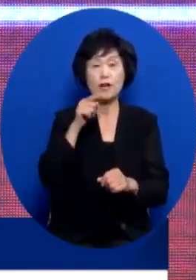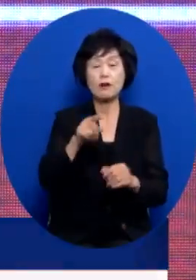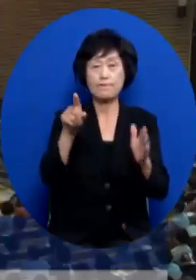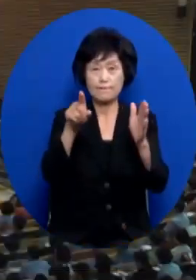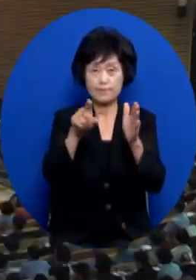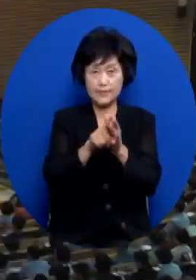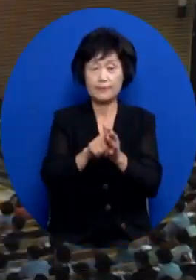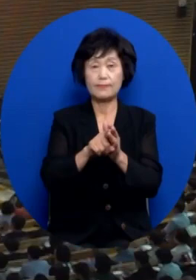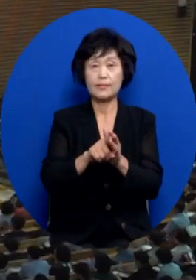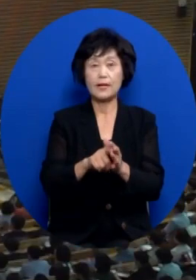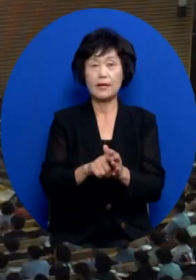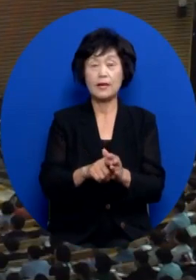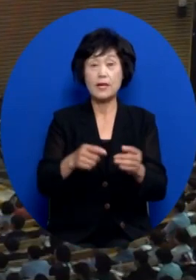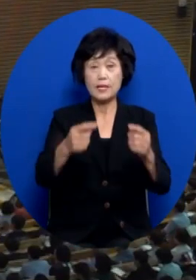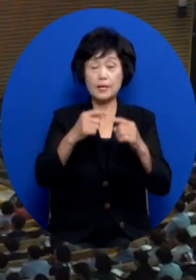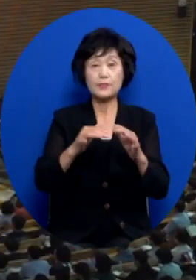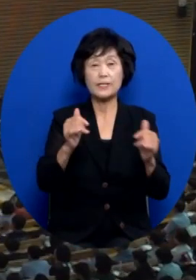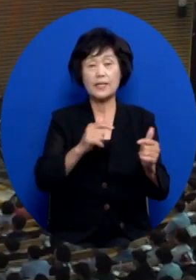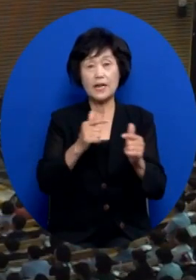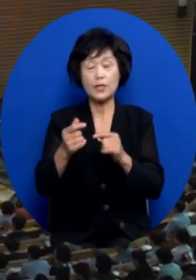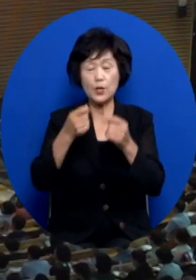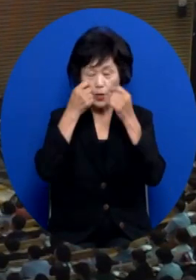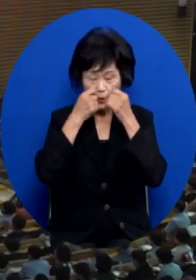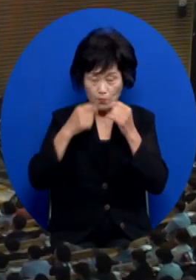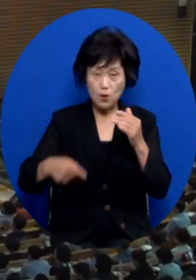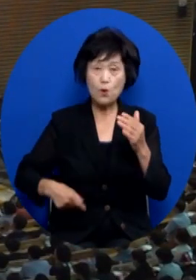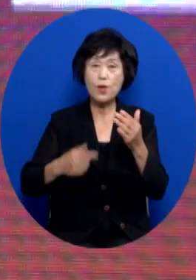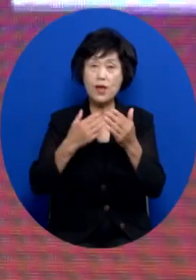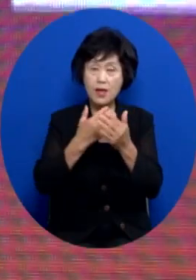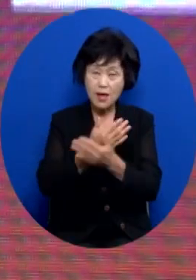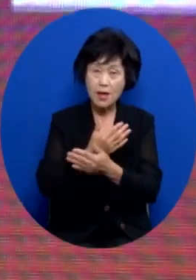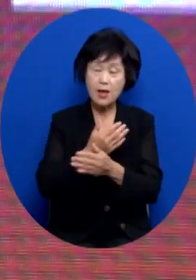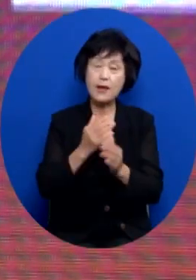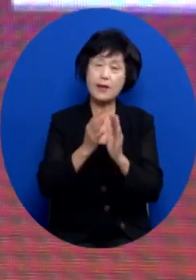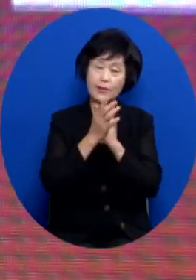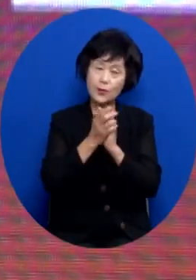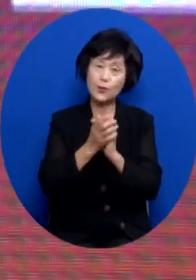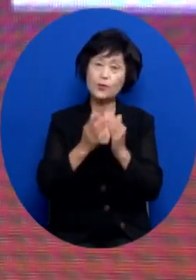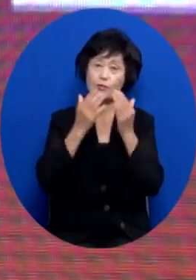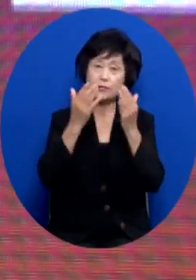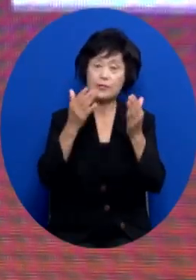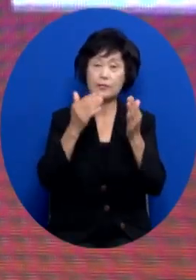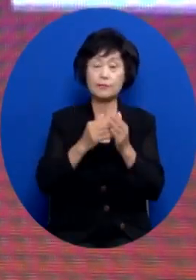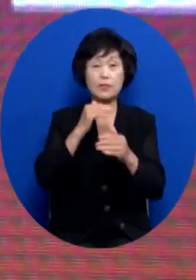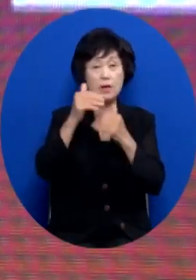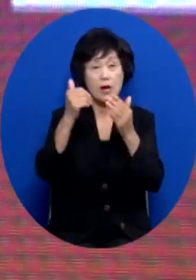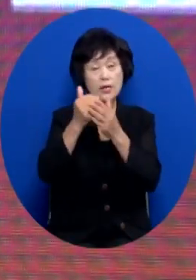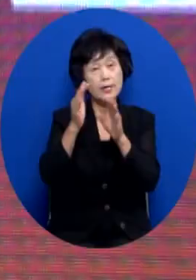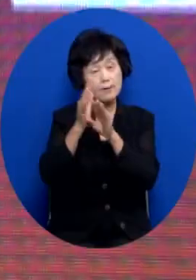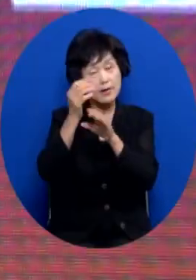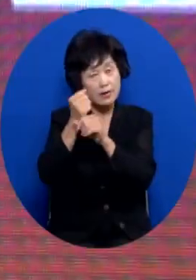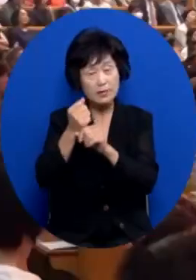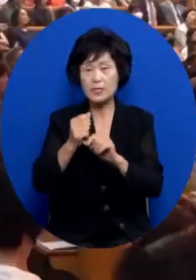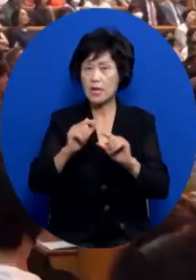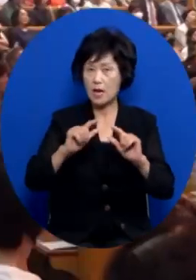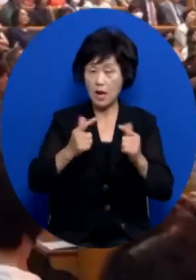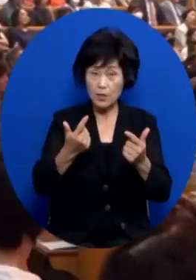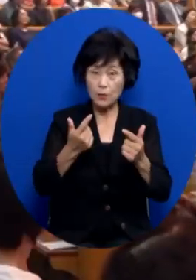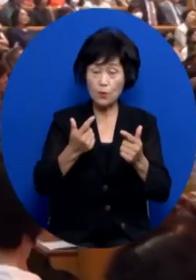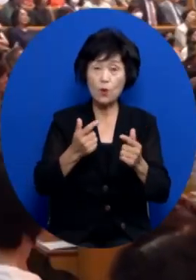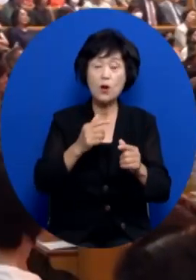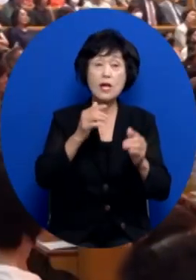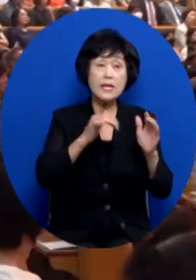믿습니다. 참석자들은 눈물로 회개하는 시간을 가졌습니다. 하나님을 의지하지 않고